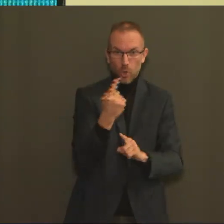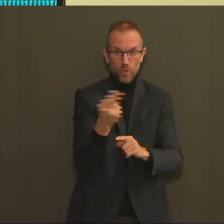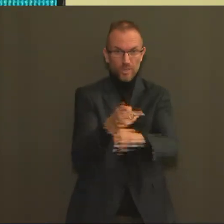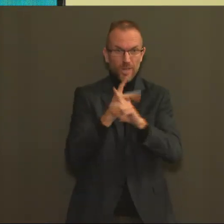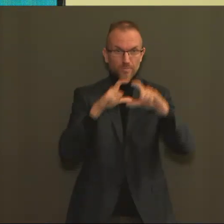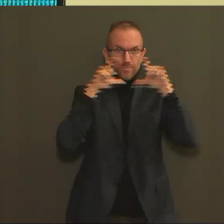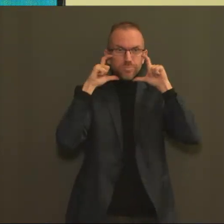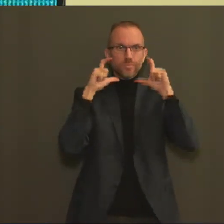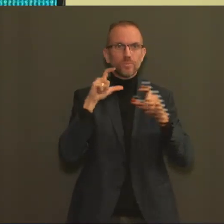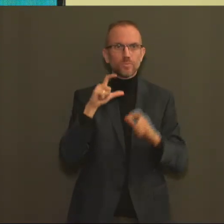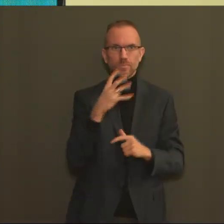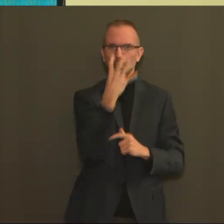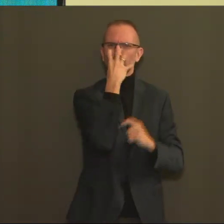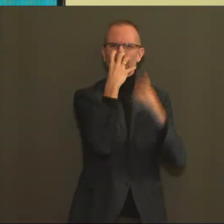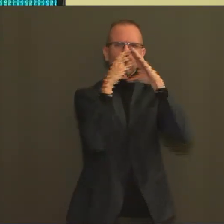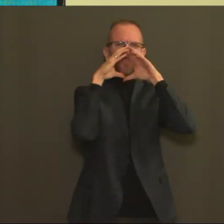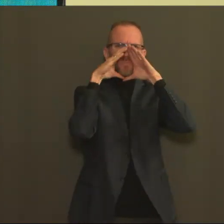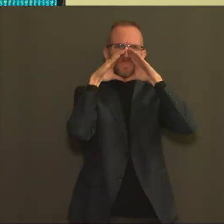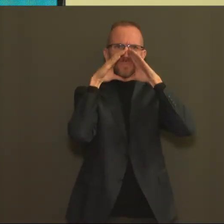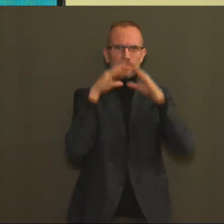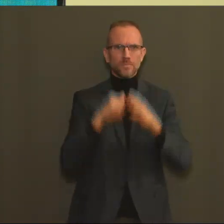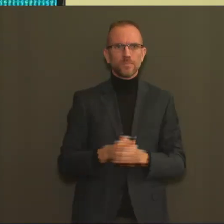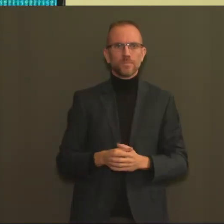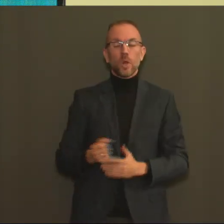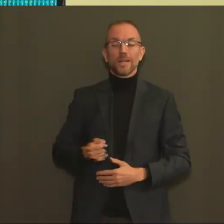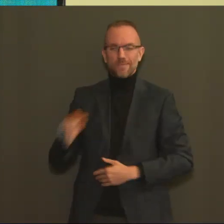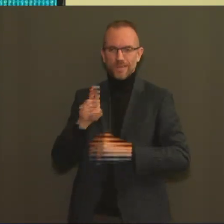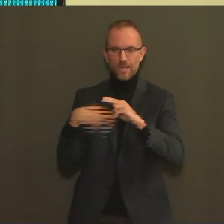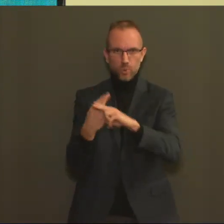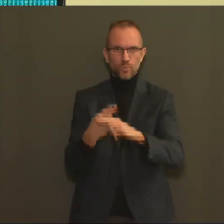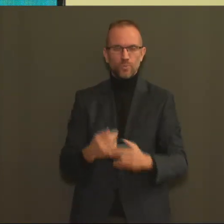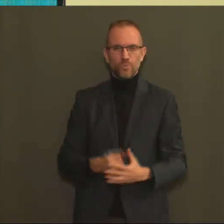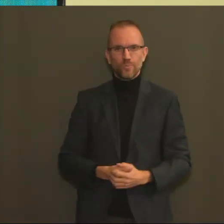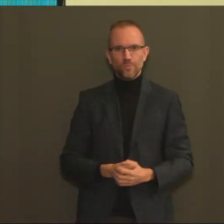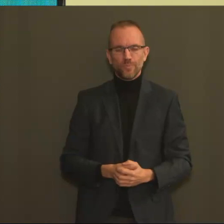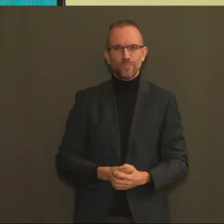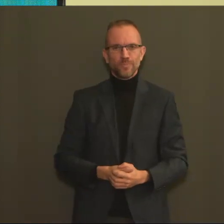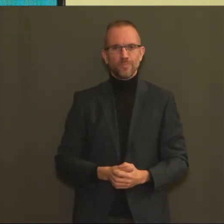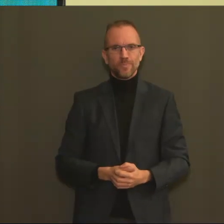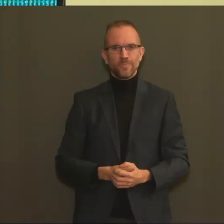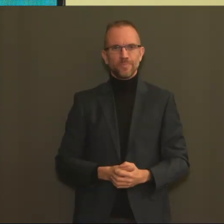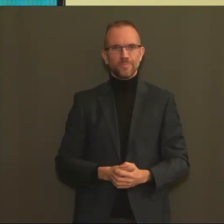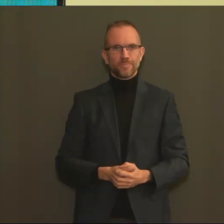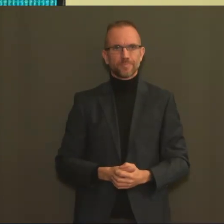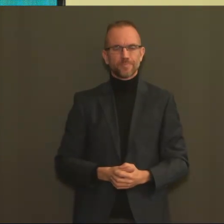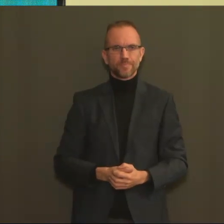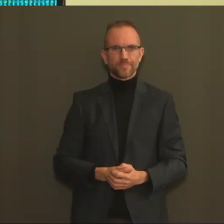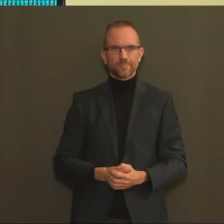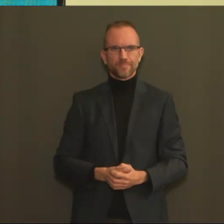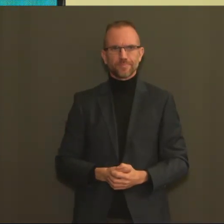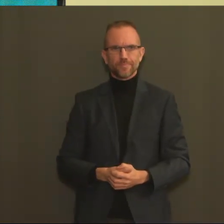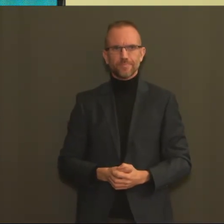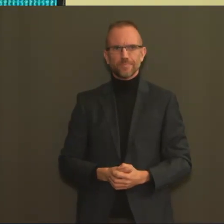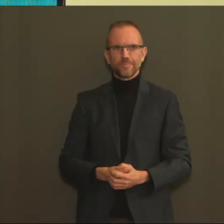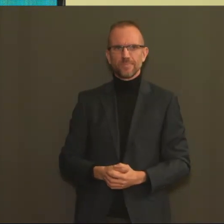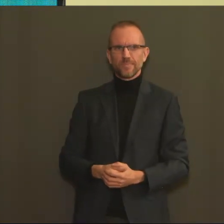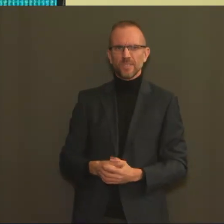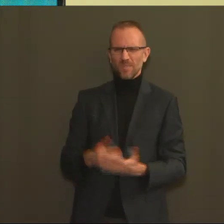ennovy dat thermisch al die zaken geen oosten dank voor je op uw mij aandoet die theorie knopen je ficus